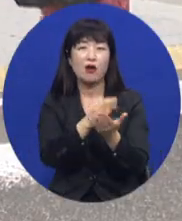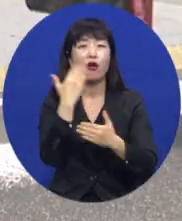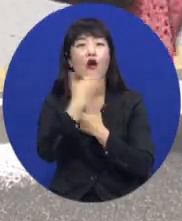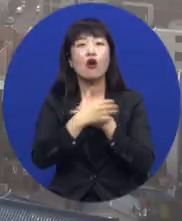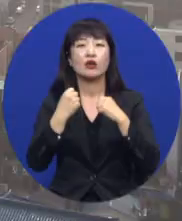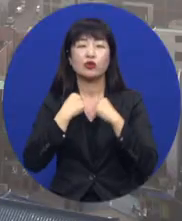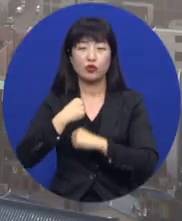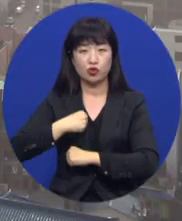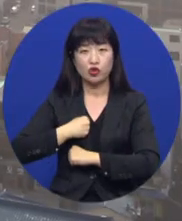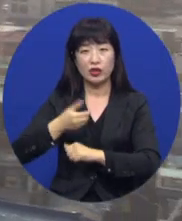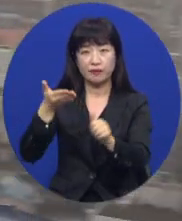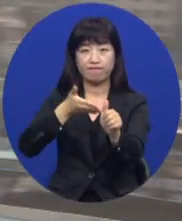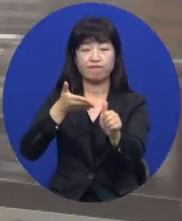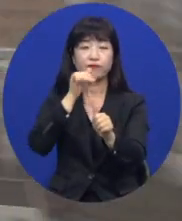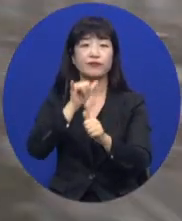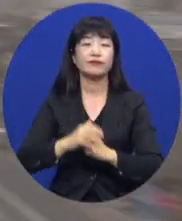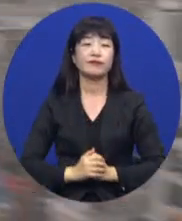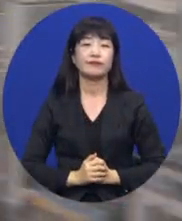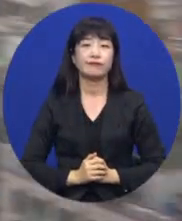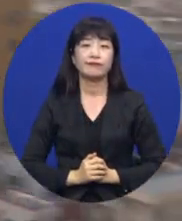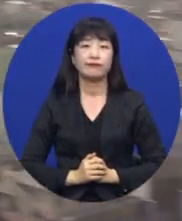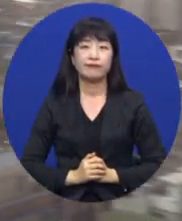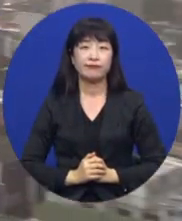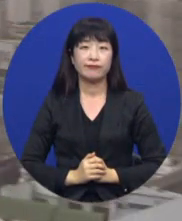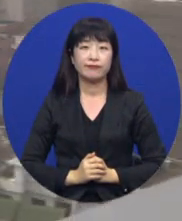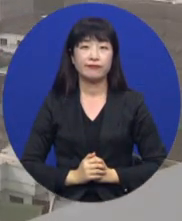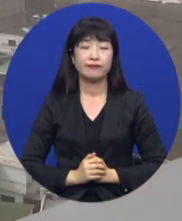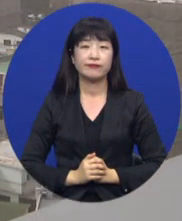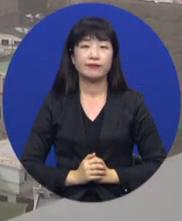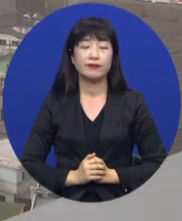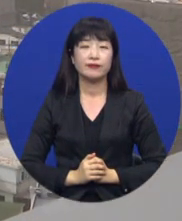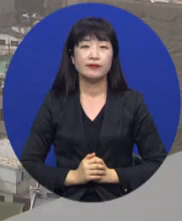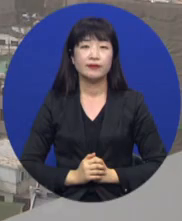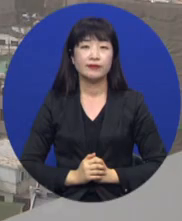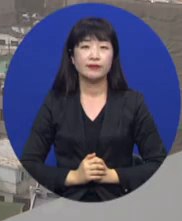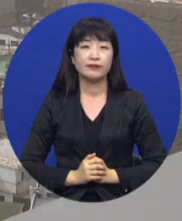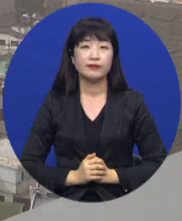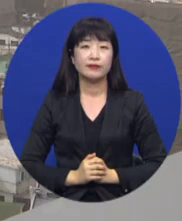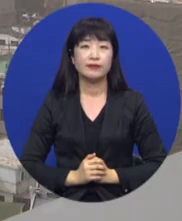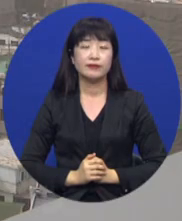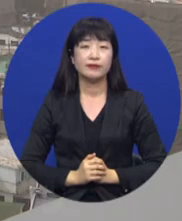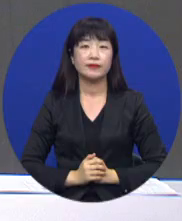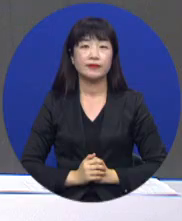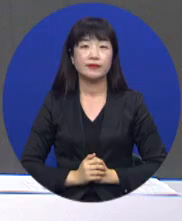주위에 달라고 요청했습니다 mbc 뉴스 희망 사업입니다